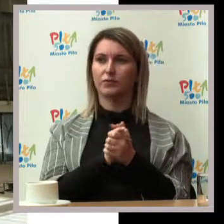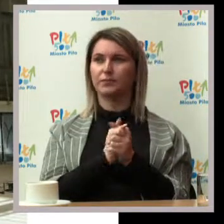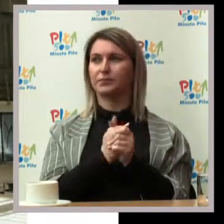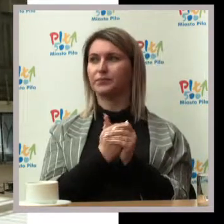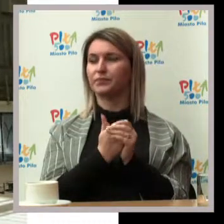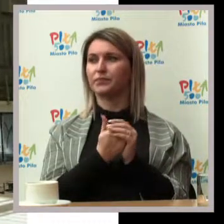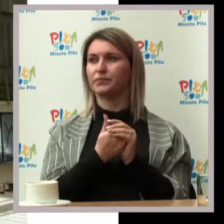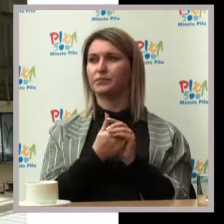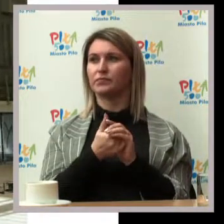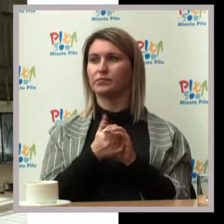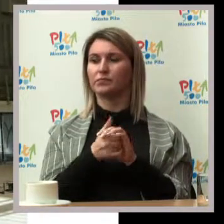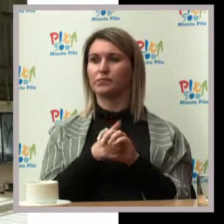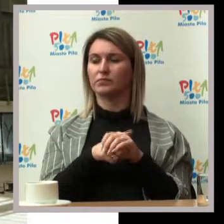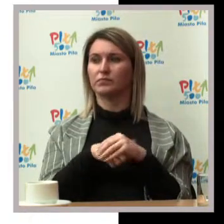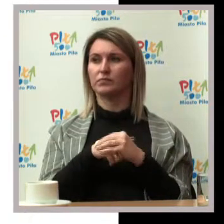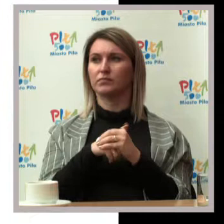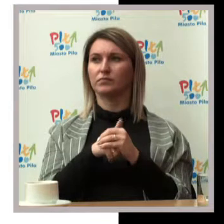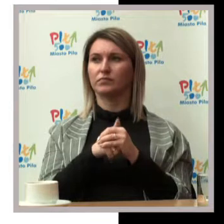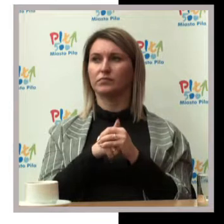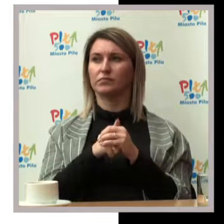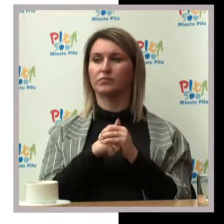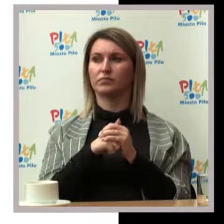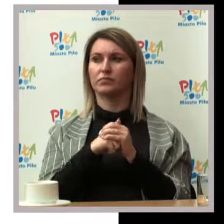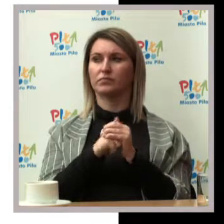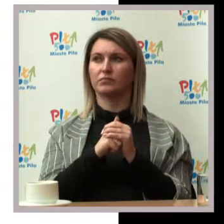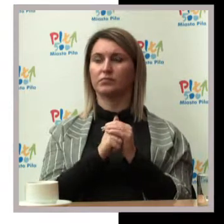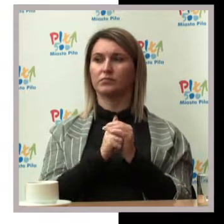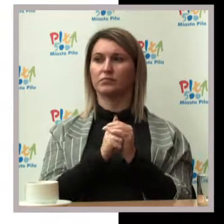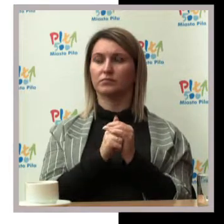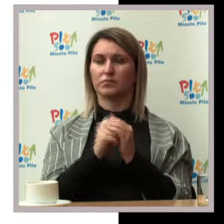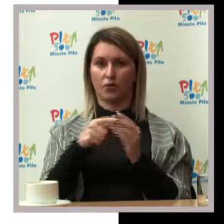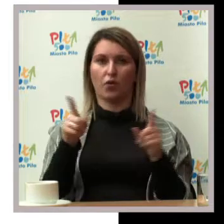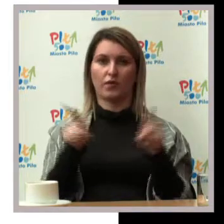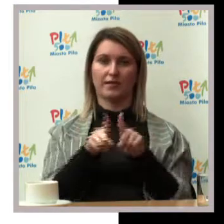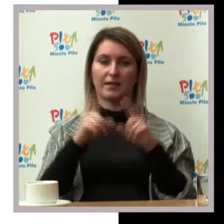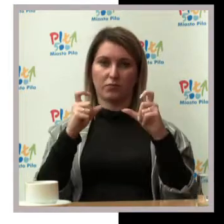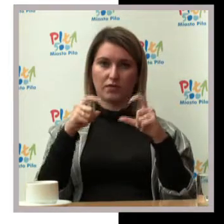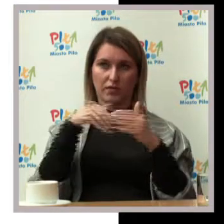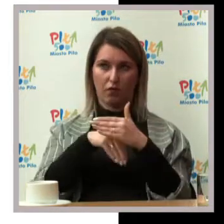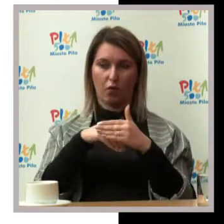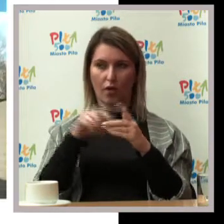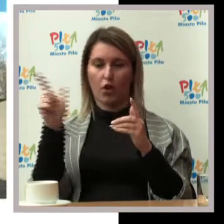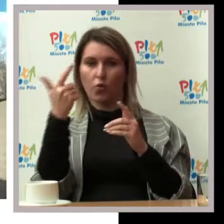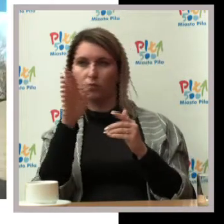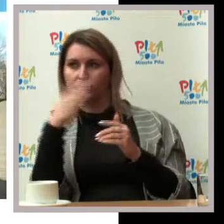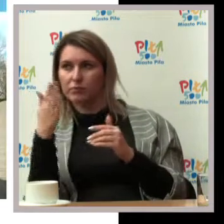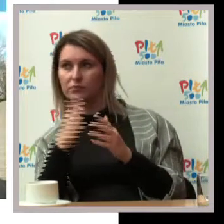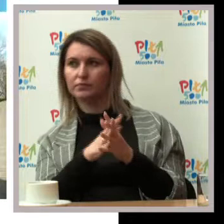tych zdjęciach tego zakresu, który w tej chwili tam jest realizowany. Tu z drugiej strony te prace wyglądają zdecydowanie